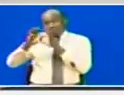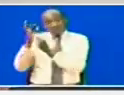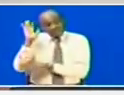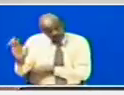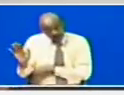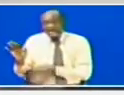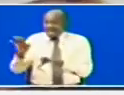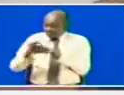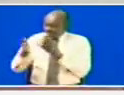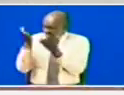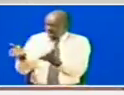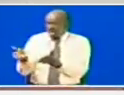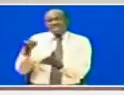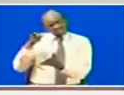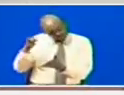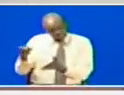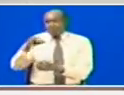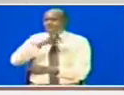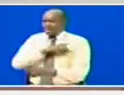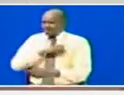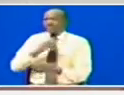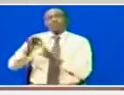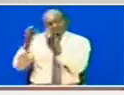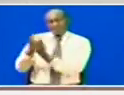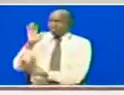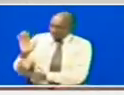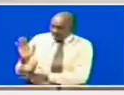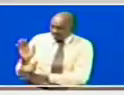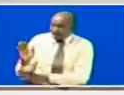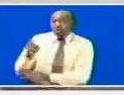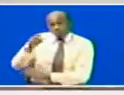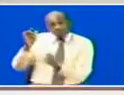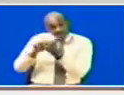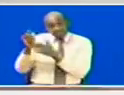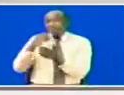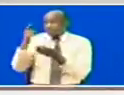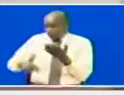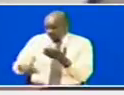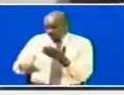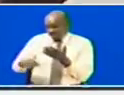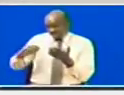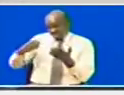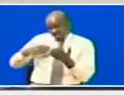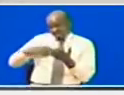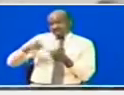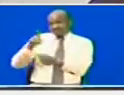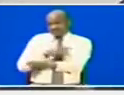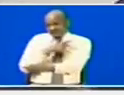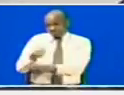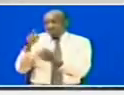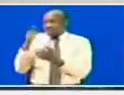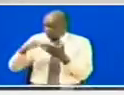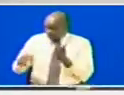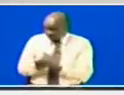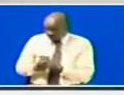ile kazi yote, nafikiri anafanya kwa manufaa ya nini, ya jamii. Ukinukuu Biblia, Methali 30:31,